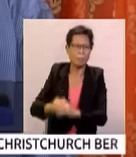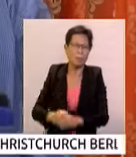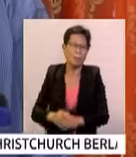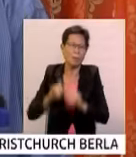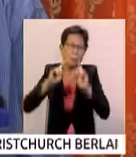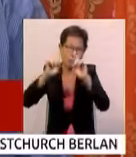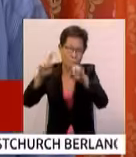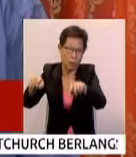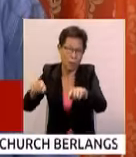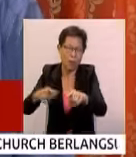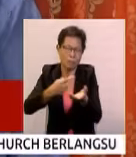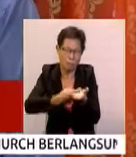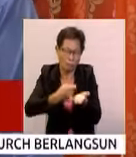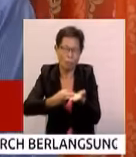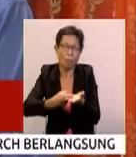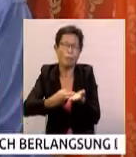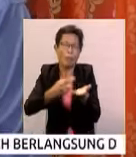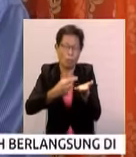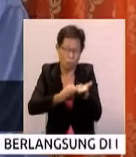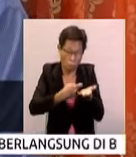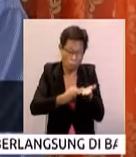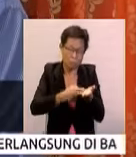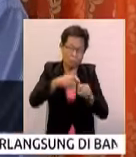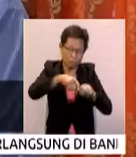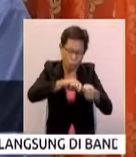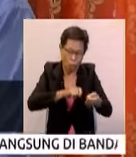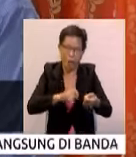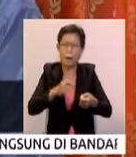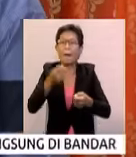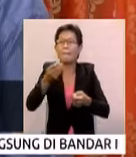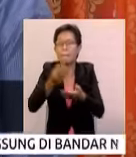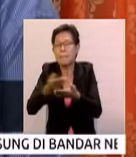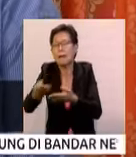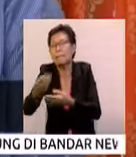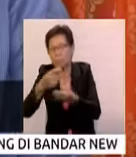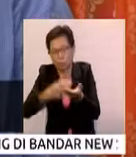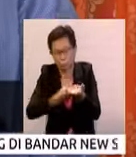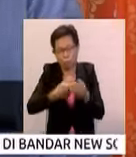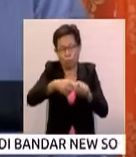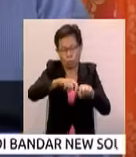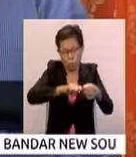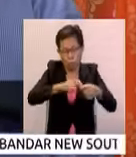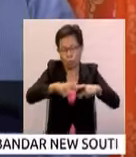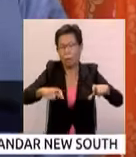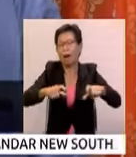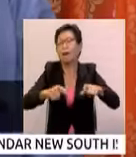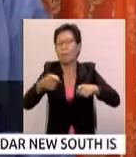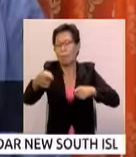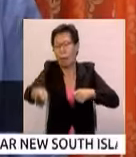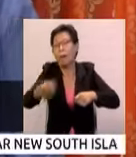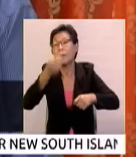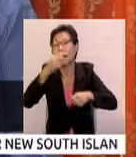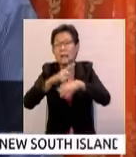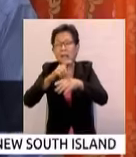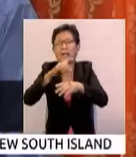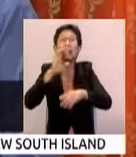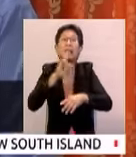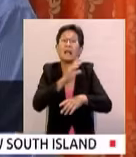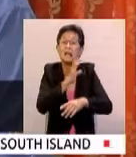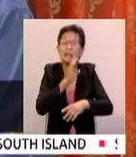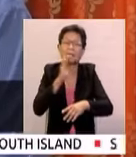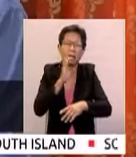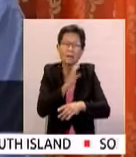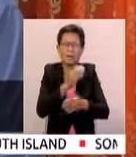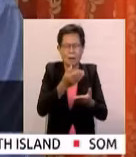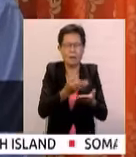pergi, pergi pakai itu kupon makanan. Pergi makan di kantin. Itu duit bukan boleh